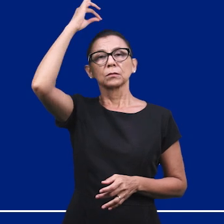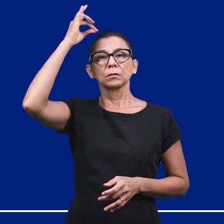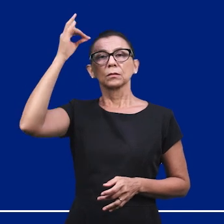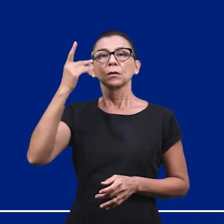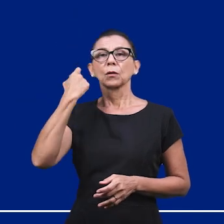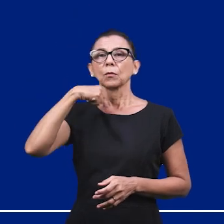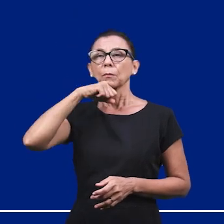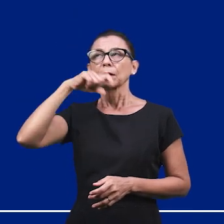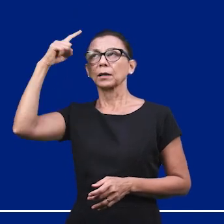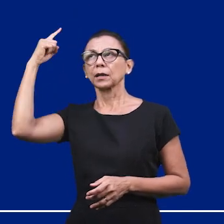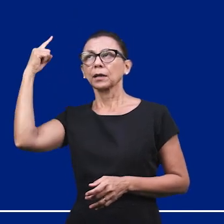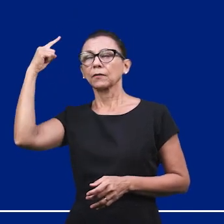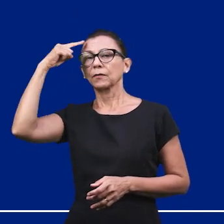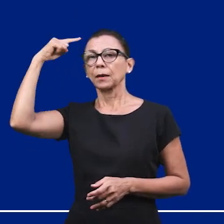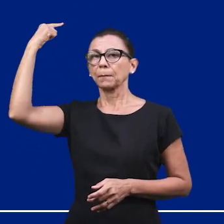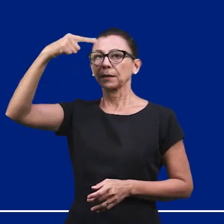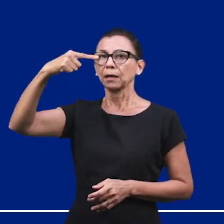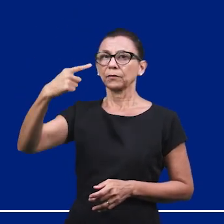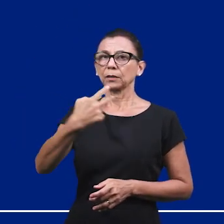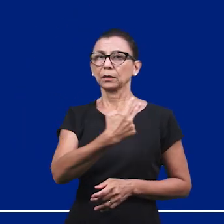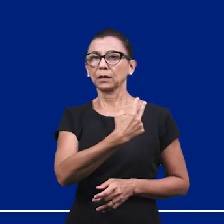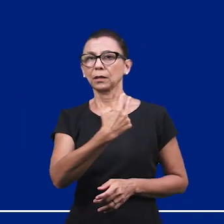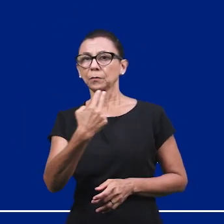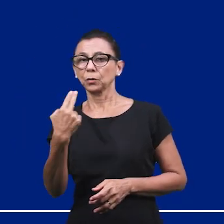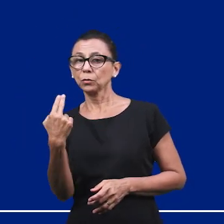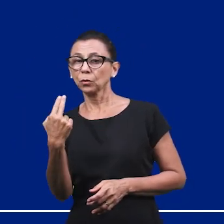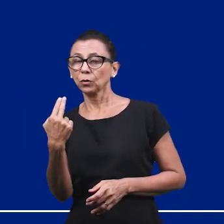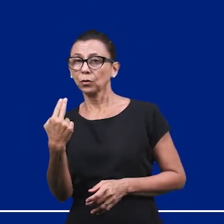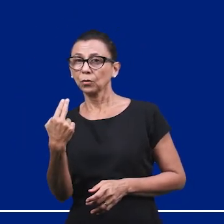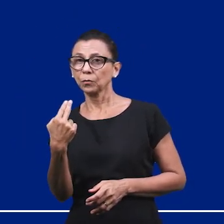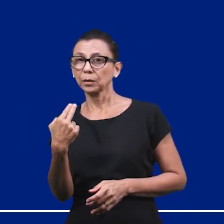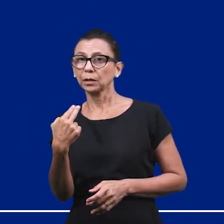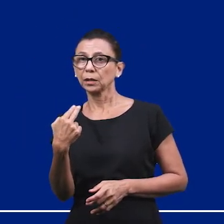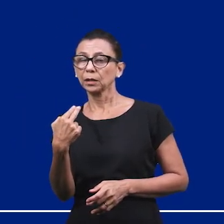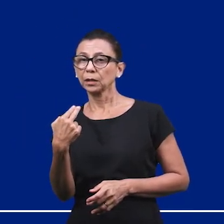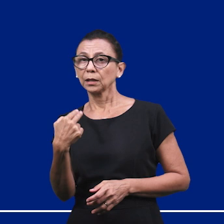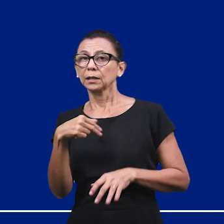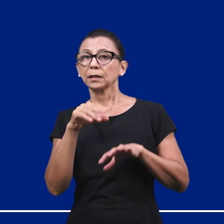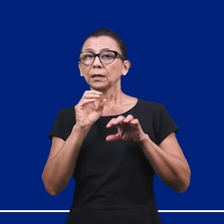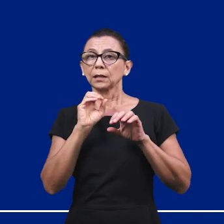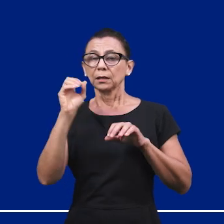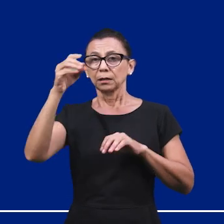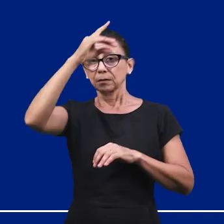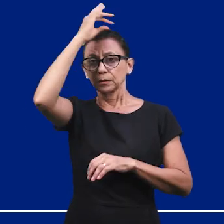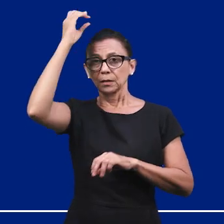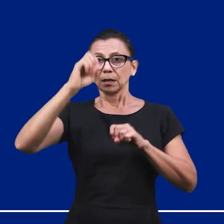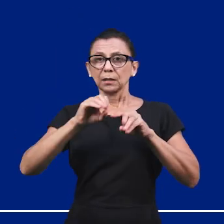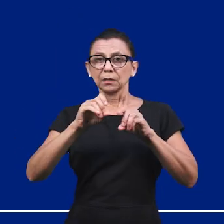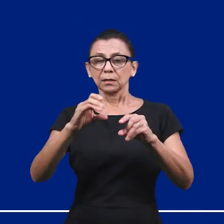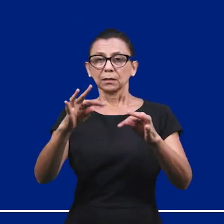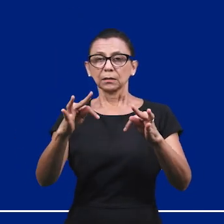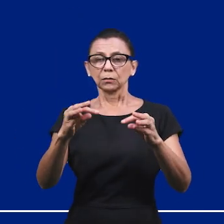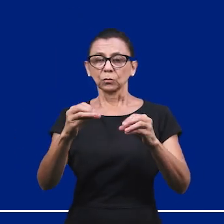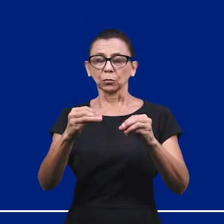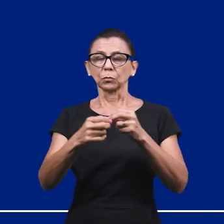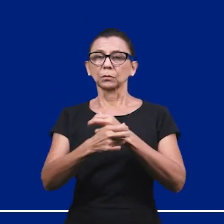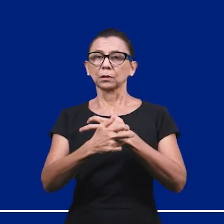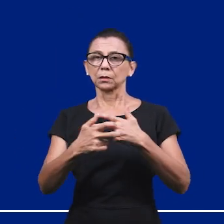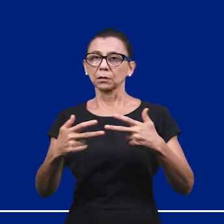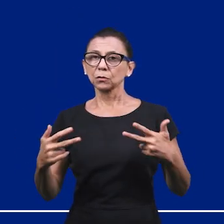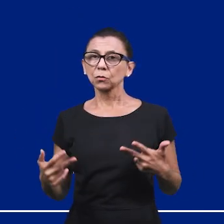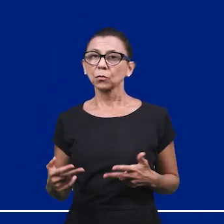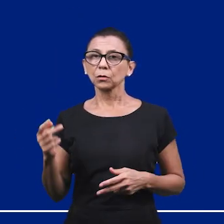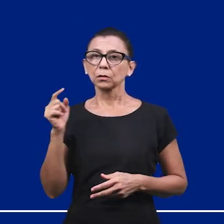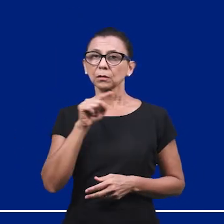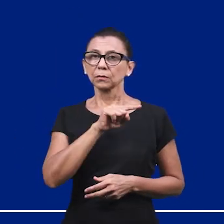ce consolateur, le Saint-Esprit, que le Père enverra en mon nom, c'est lui vous enseignera toutes les choses et